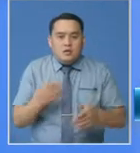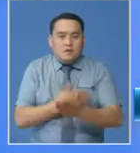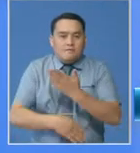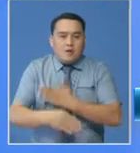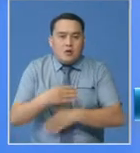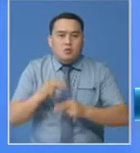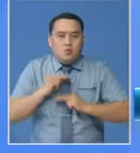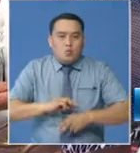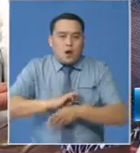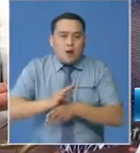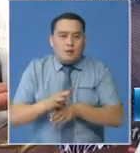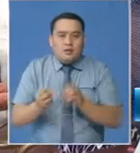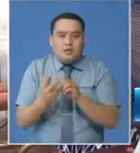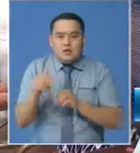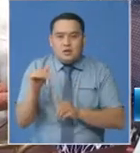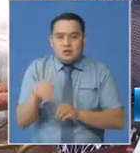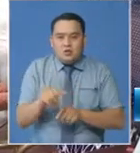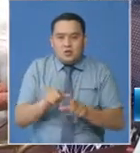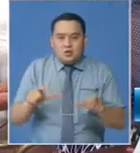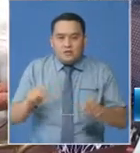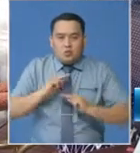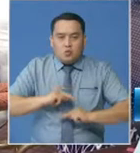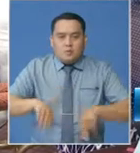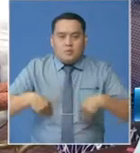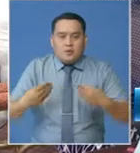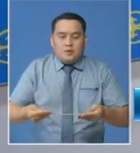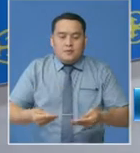сегодня трудоустроено более 13 тысяч человек.